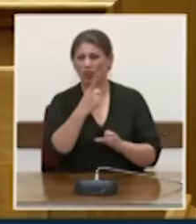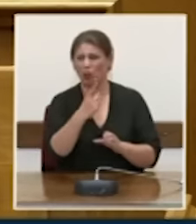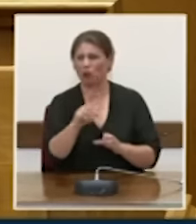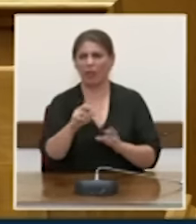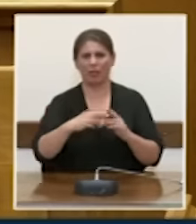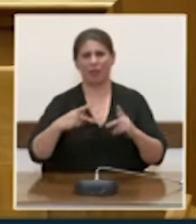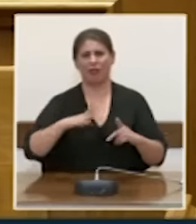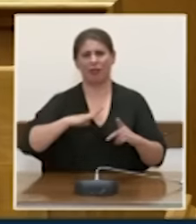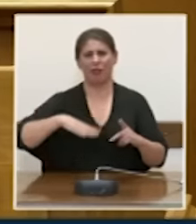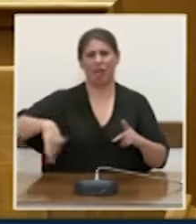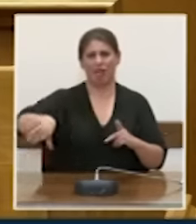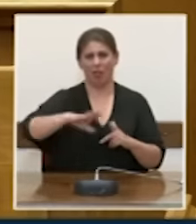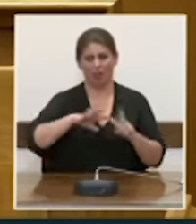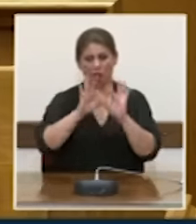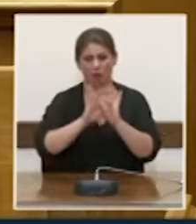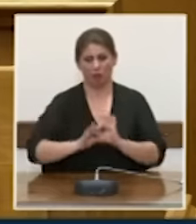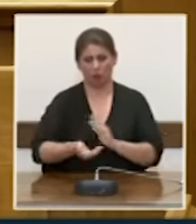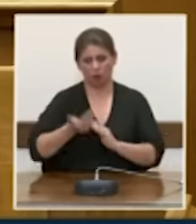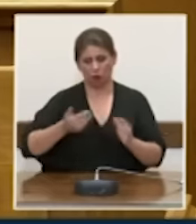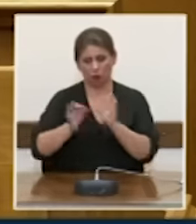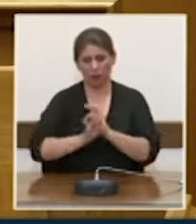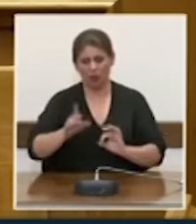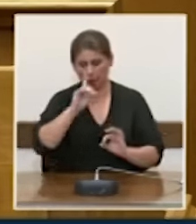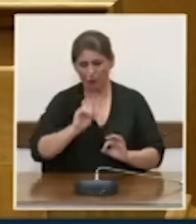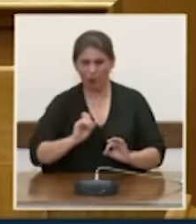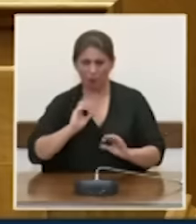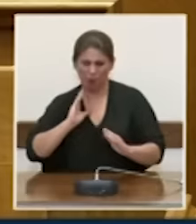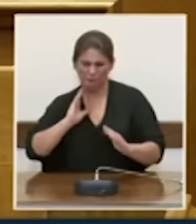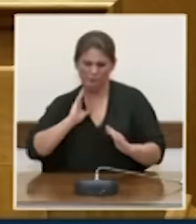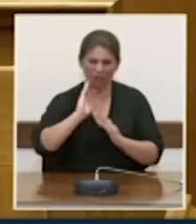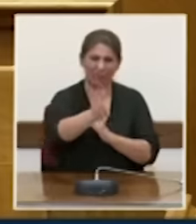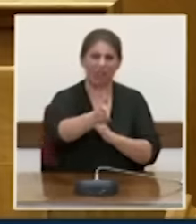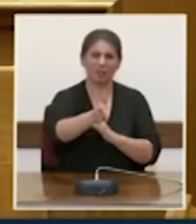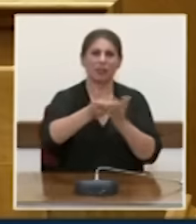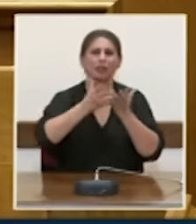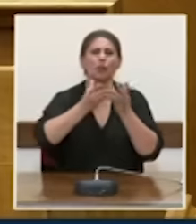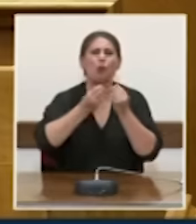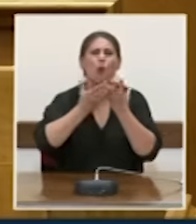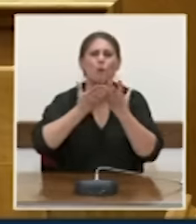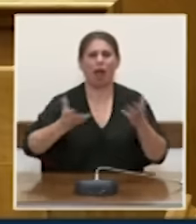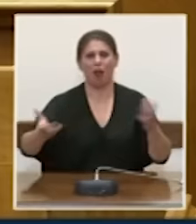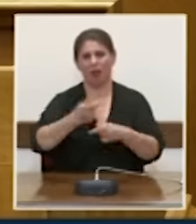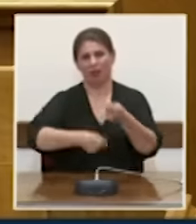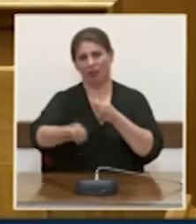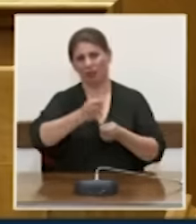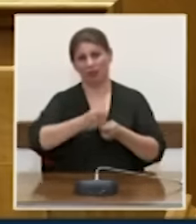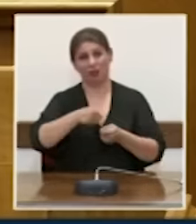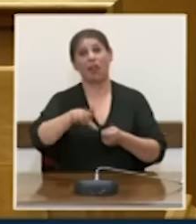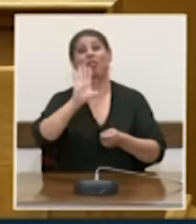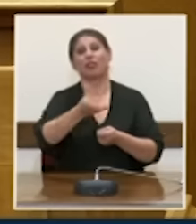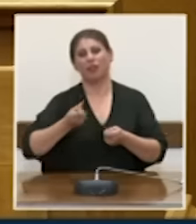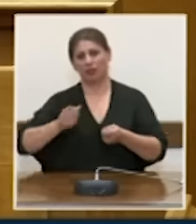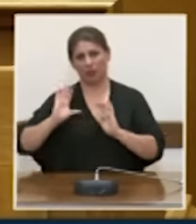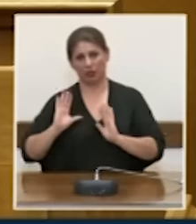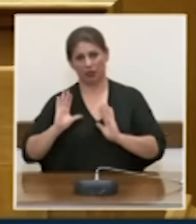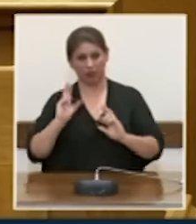αντιλαϊκά προαπαιτούμενα που πάνε καρφί στις πολύ μεγάλες επιχειρήσεις. Μόνο αυτά δεν αφαιρέσατε. Τα πλεονάσματα